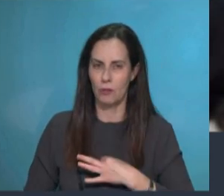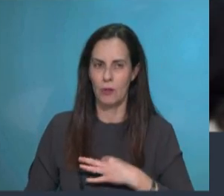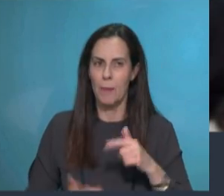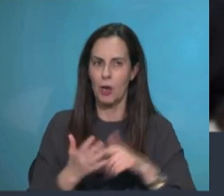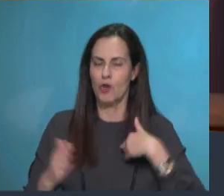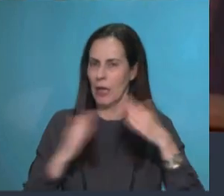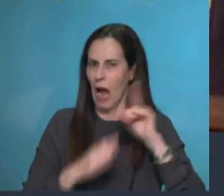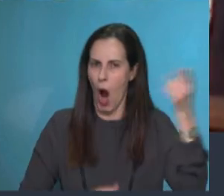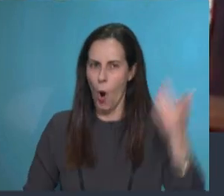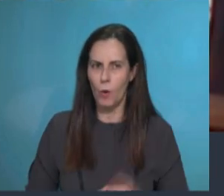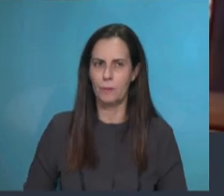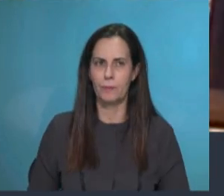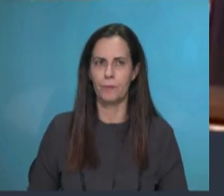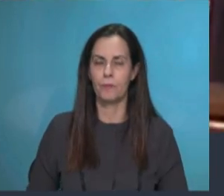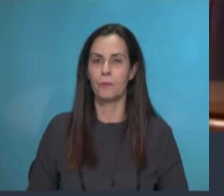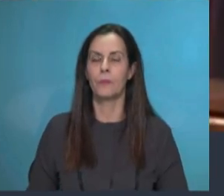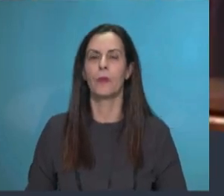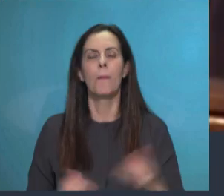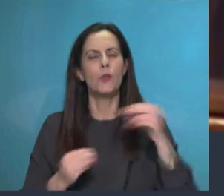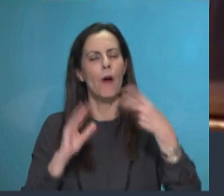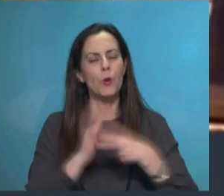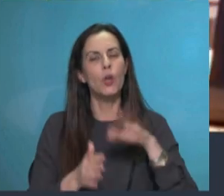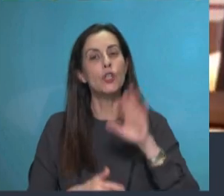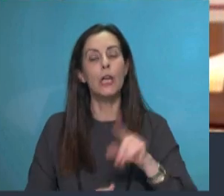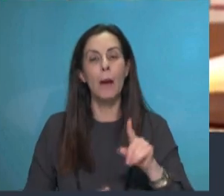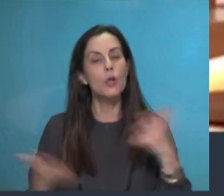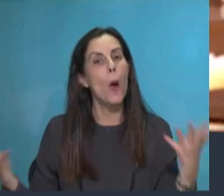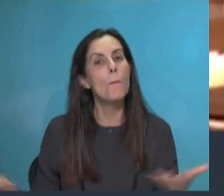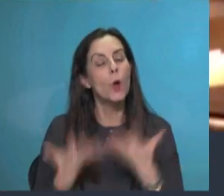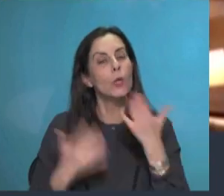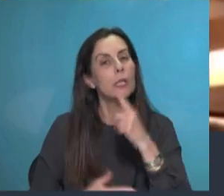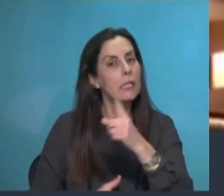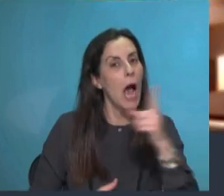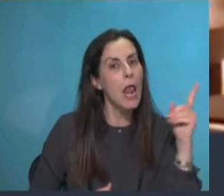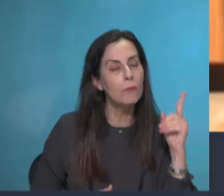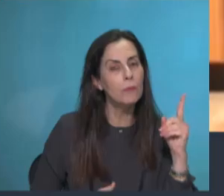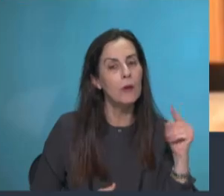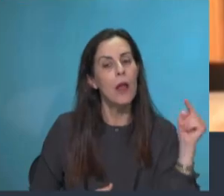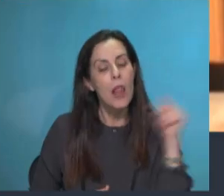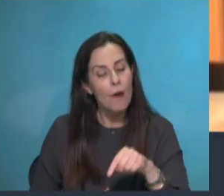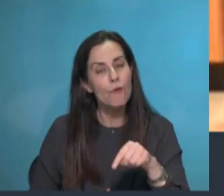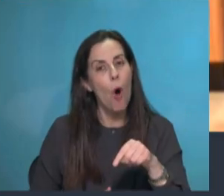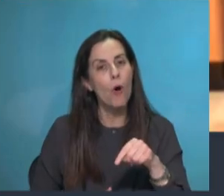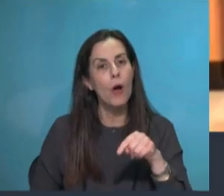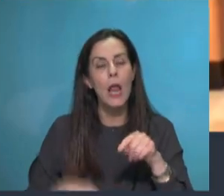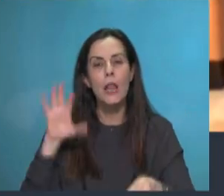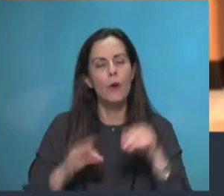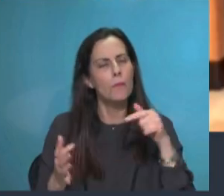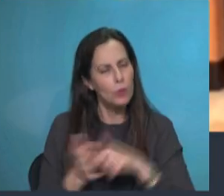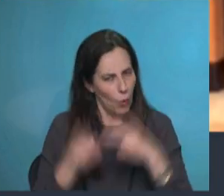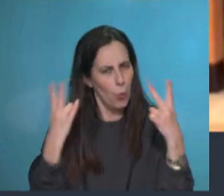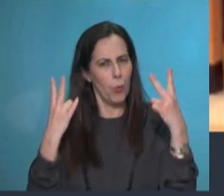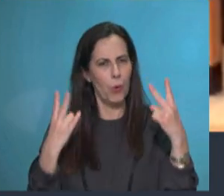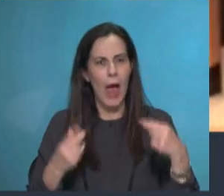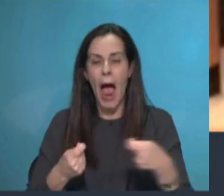גר רחוק. מעבר לפוליטיקה, יש גם מי שמעודד את הישראלים האלה לגשת לקלפי מתוך עיקרון.